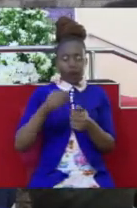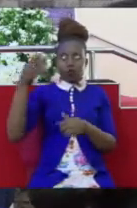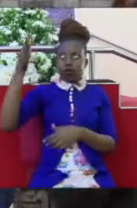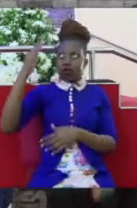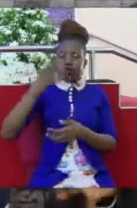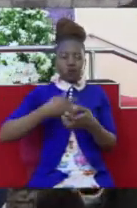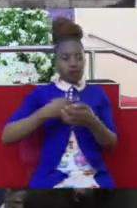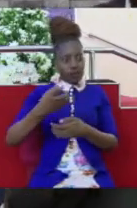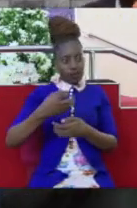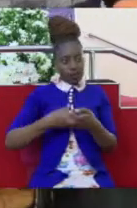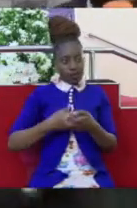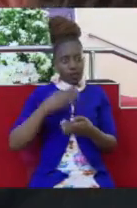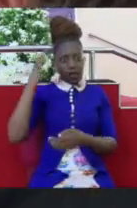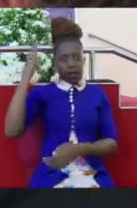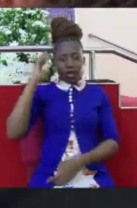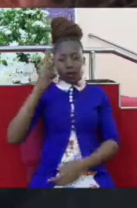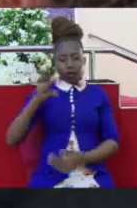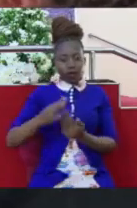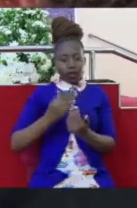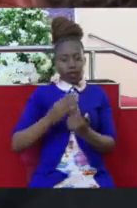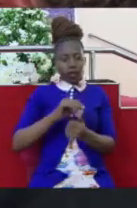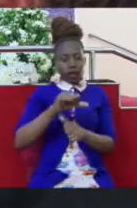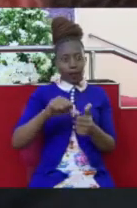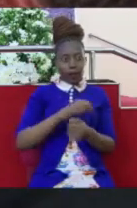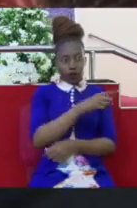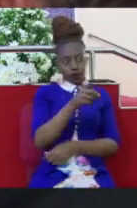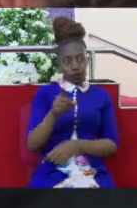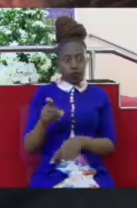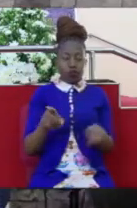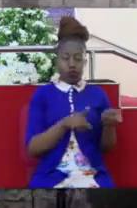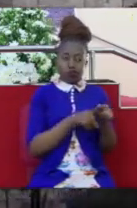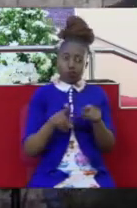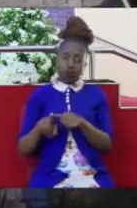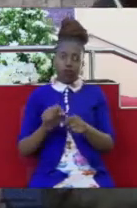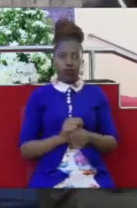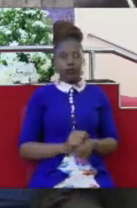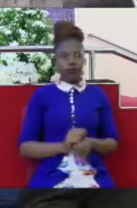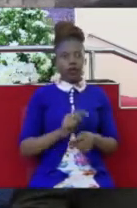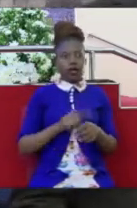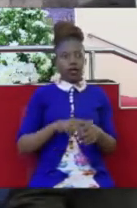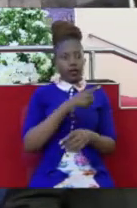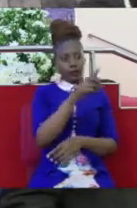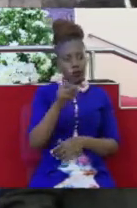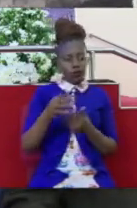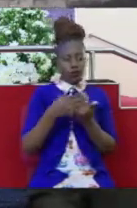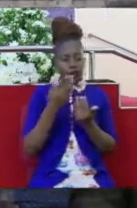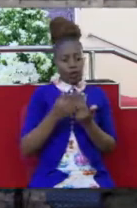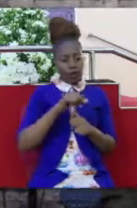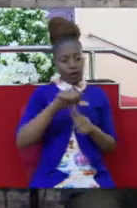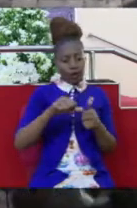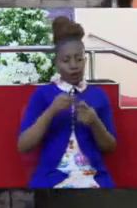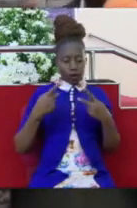Mungu atashughulikia biashara yako. When you take care of God's man, unaposhughulikia watu wa Mungu, he'll take care of